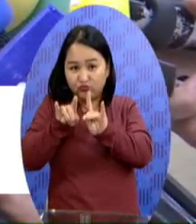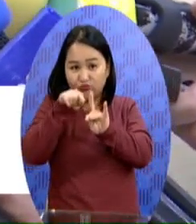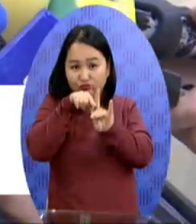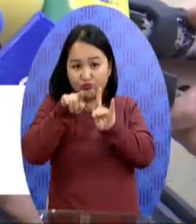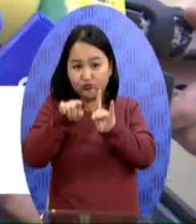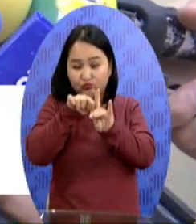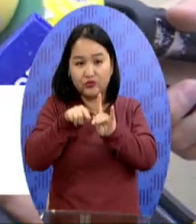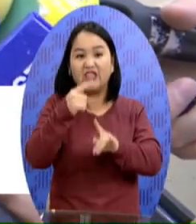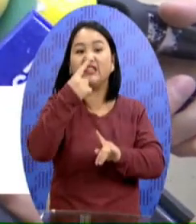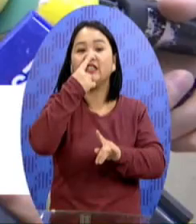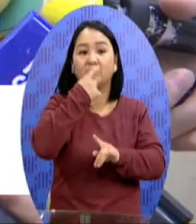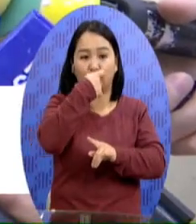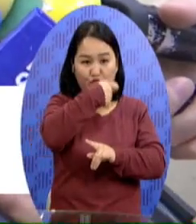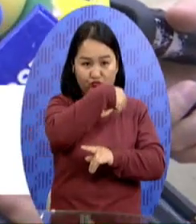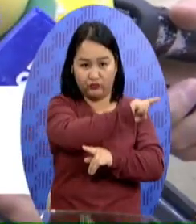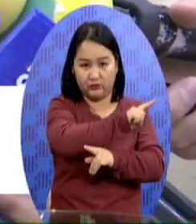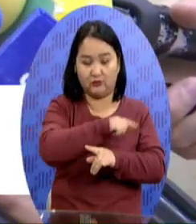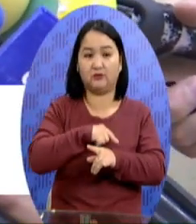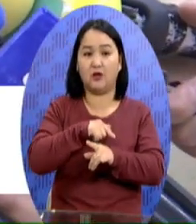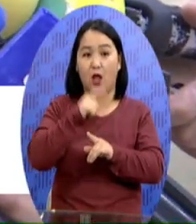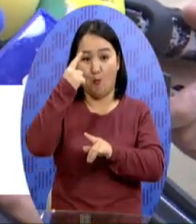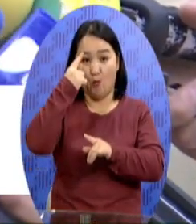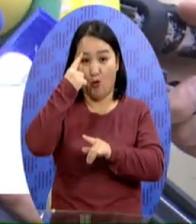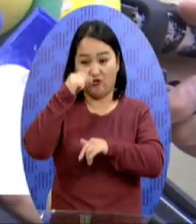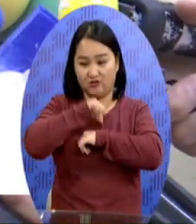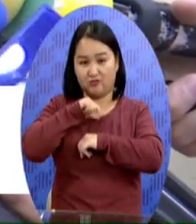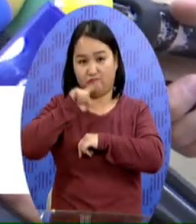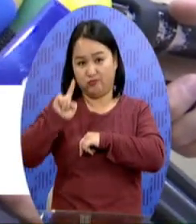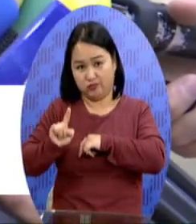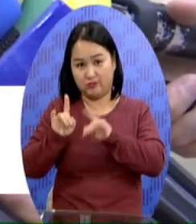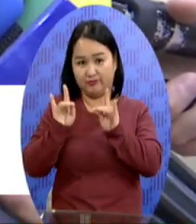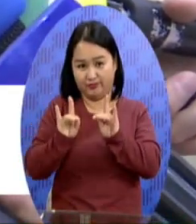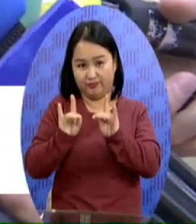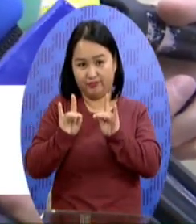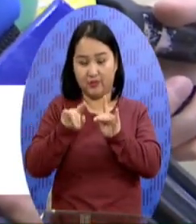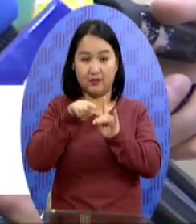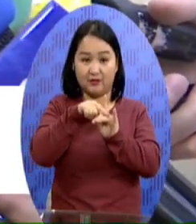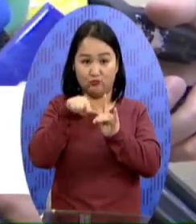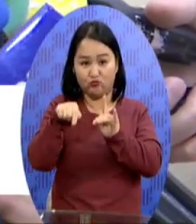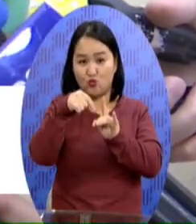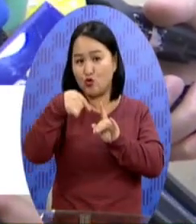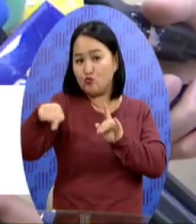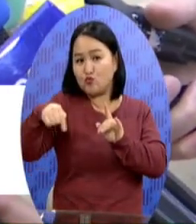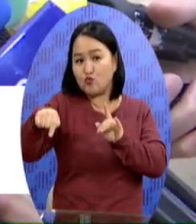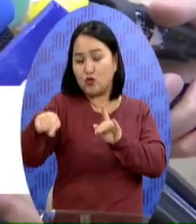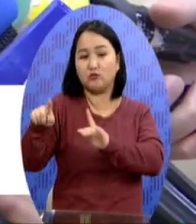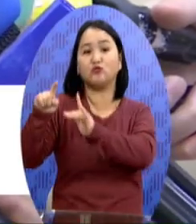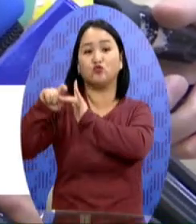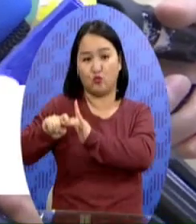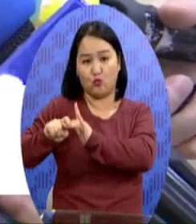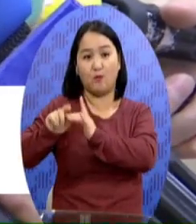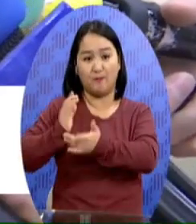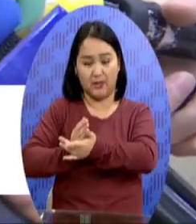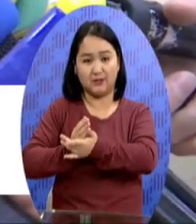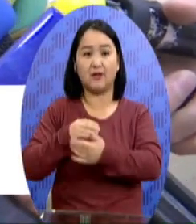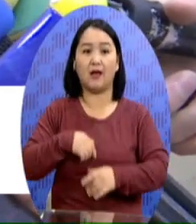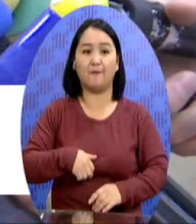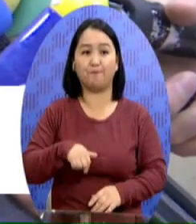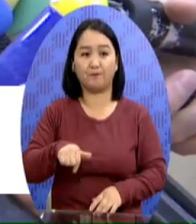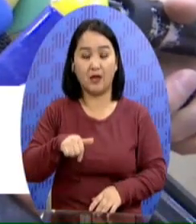одоо байдал тодорлоо. Тэгээ Мельбурнд одоо яг халдвартай байгаа нэг хүн бол хятад улсын иргэн байна. Тэгвэл олон улсын эрүүл мэндийн дүрмийн 44-р хэсгийн дагуу